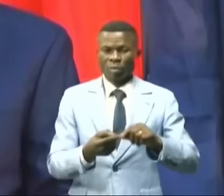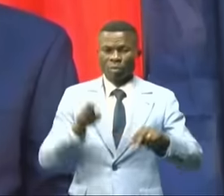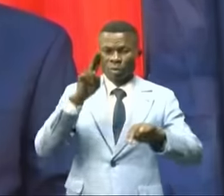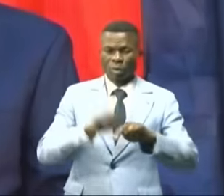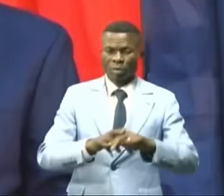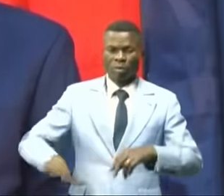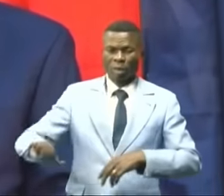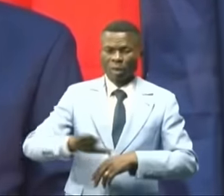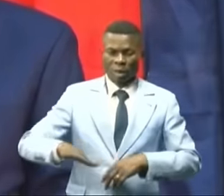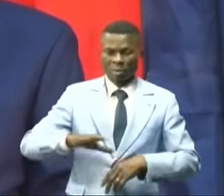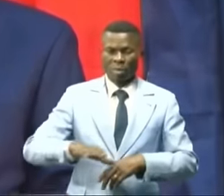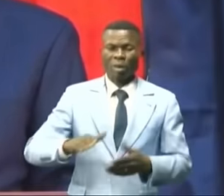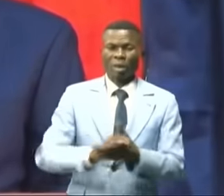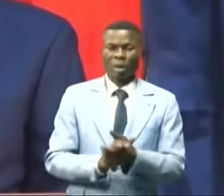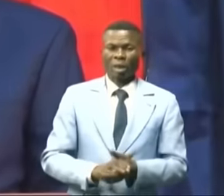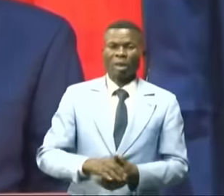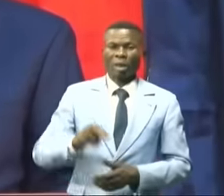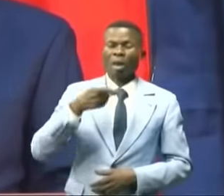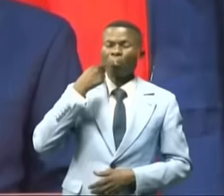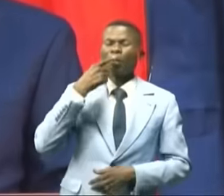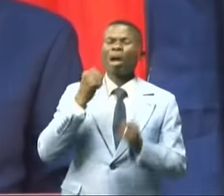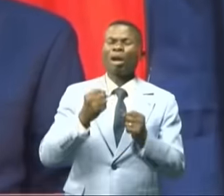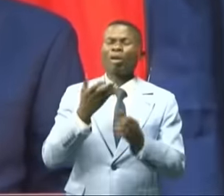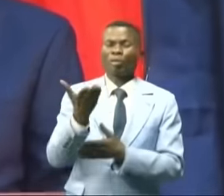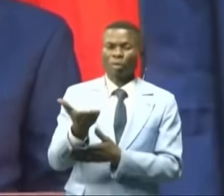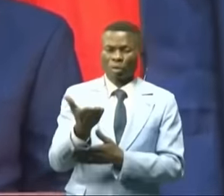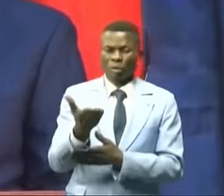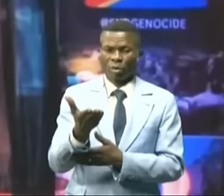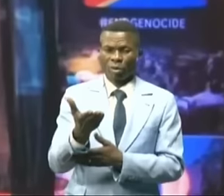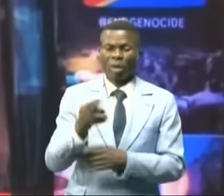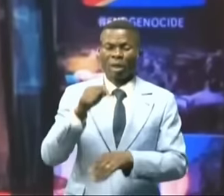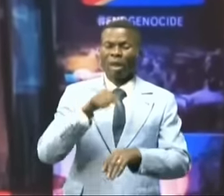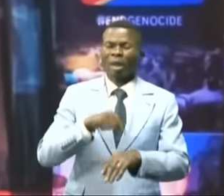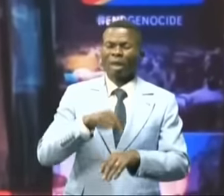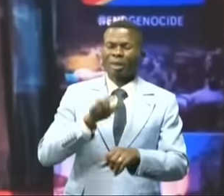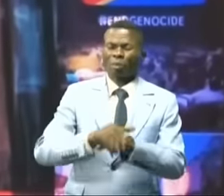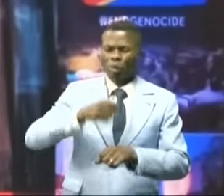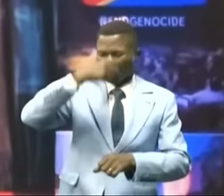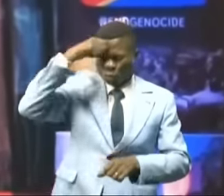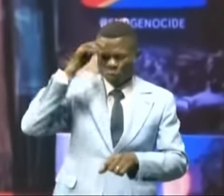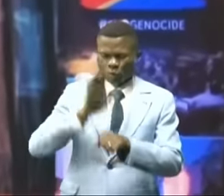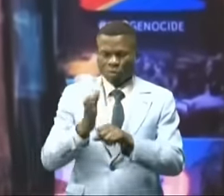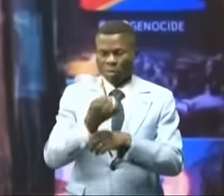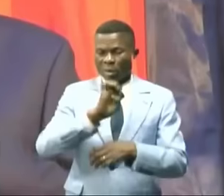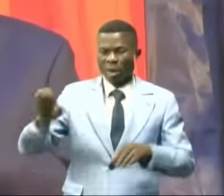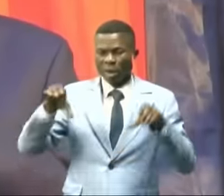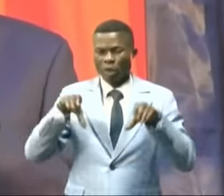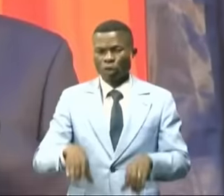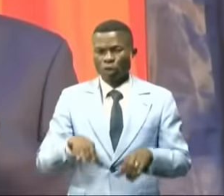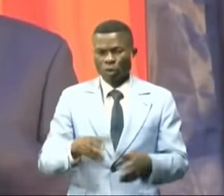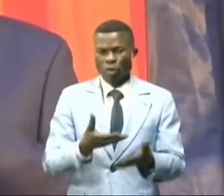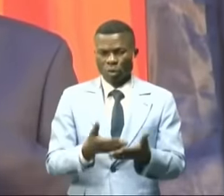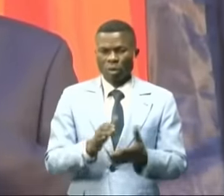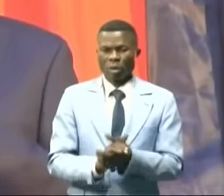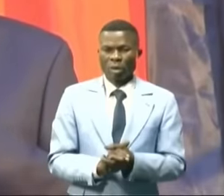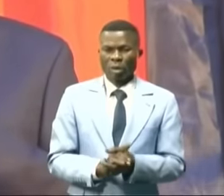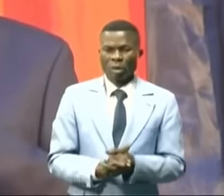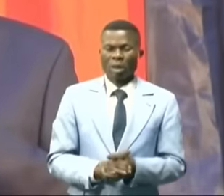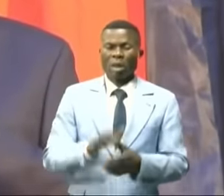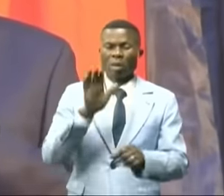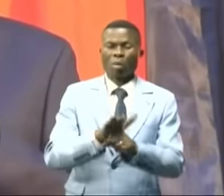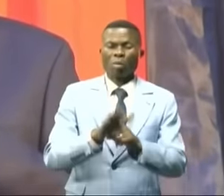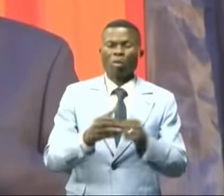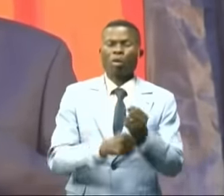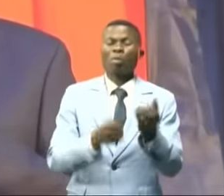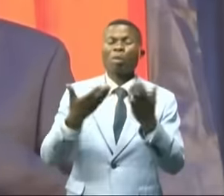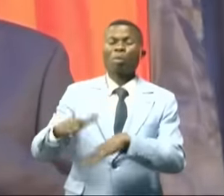plénipotentiaire Jean-Pierre Massala hausse les tons. 30 ans, ça suffit à l'est de la République démocratique du Congo. C'est beaucoup de peine, je le réserve. It